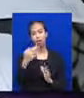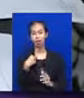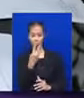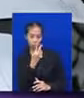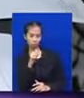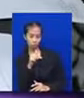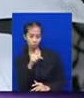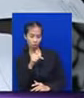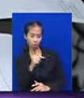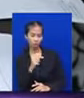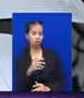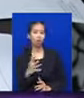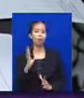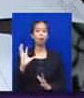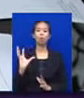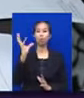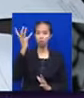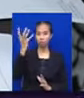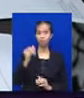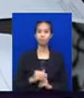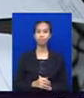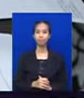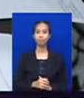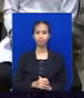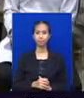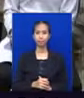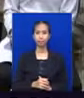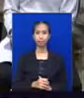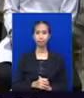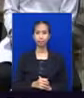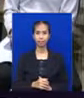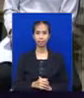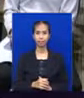น่าเชื่อถือในเวทีการค้าระดับสากล